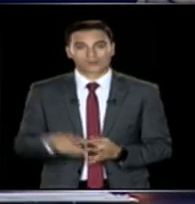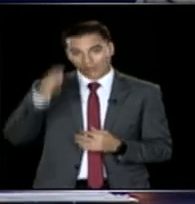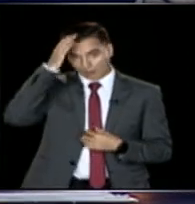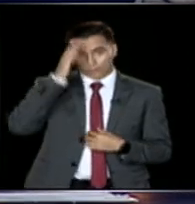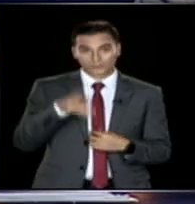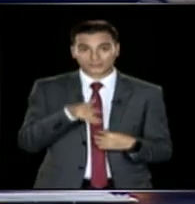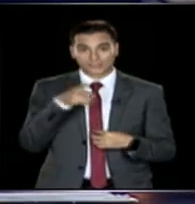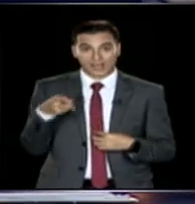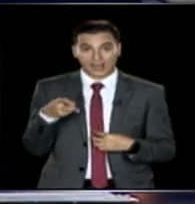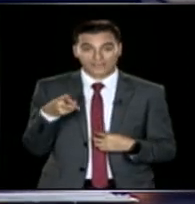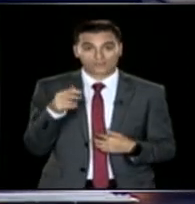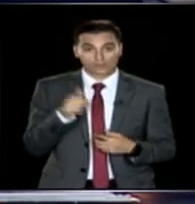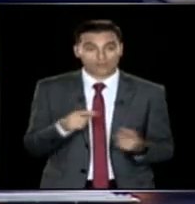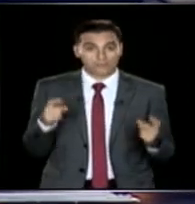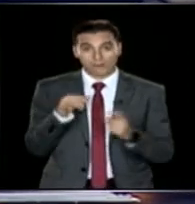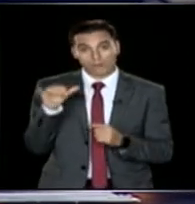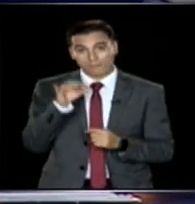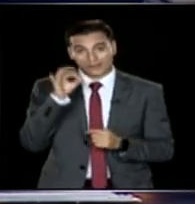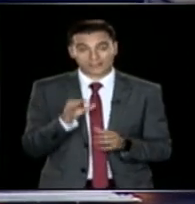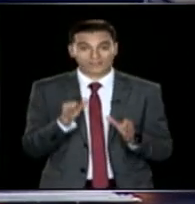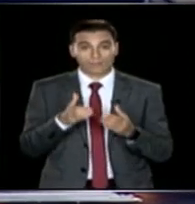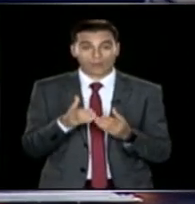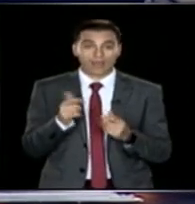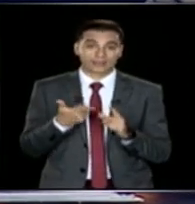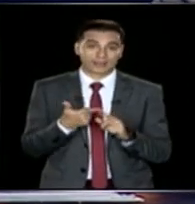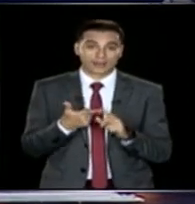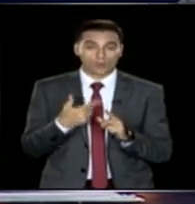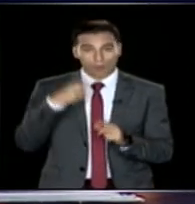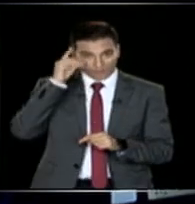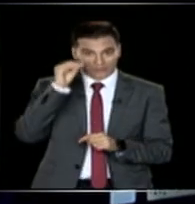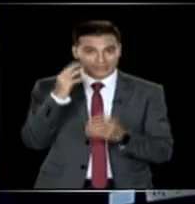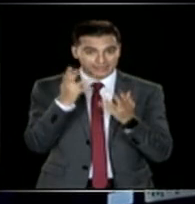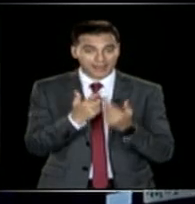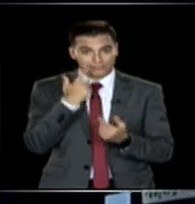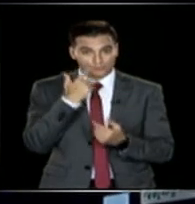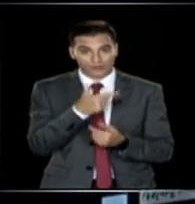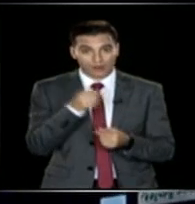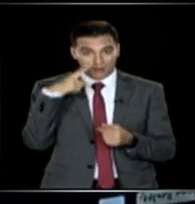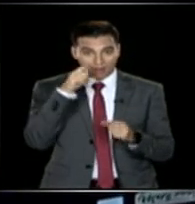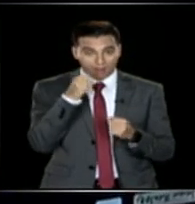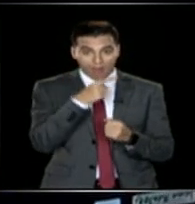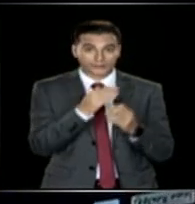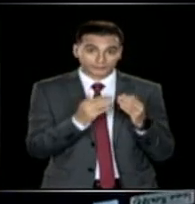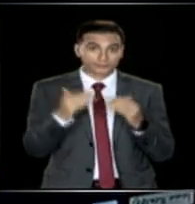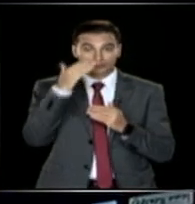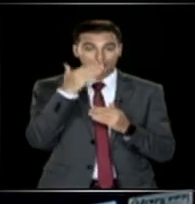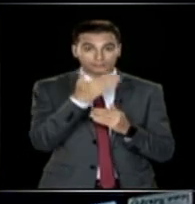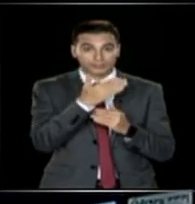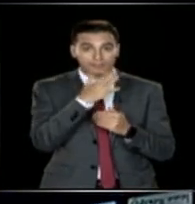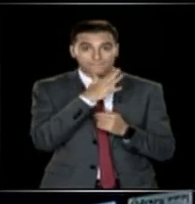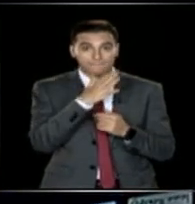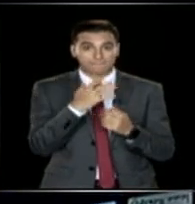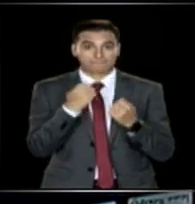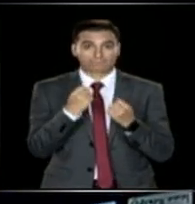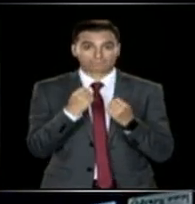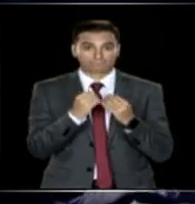العباقرة قادرون باختلاف مباراة مهمة في المجموعة الثانية، وهفكركم بالنتيجة. الرعد متفوقين